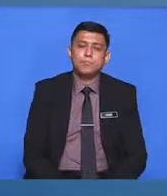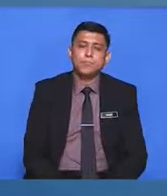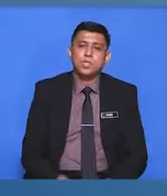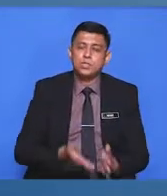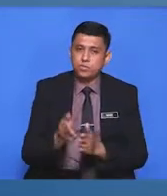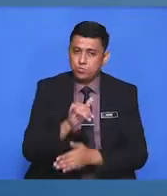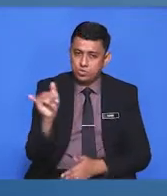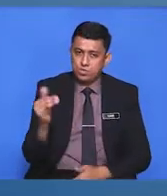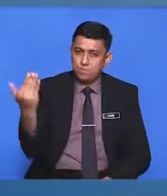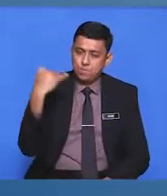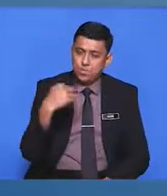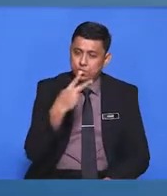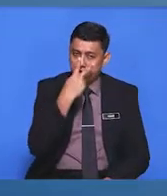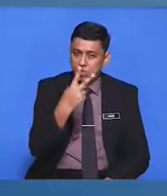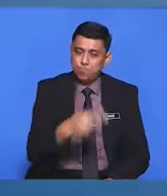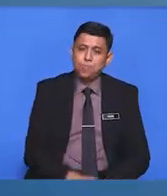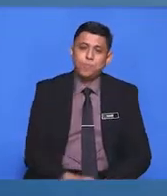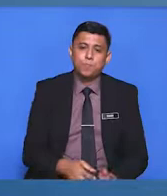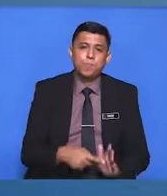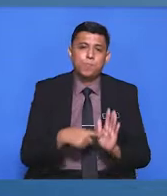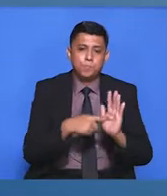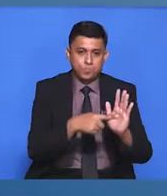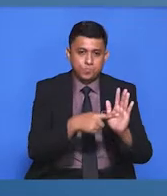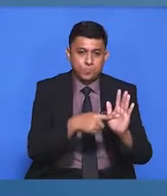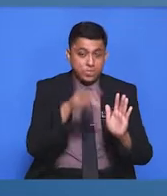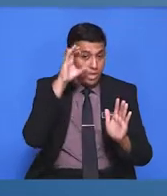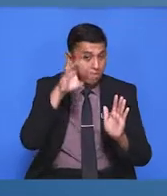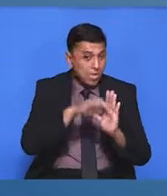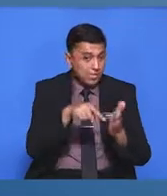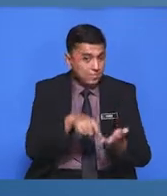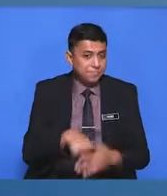Seterusnya, mari kita lihat paparan ini.